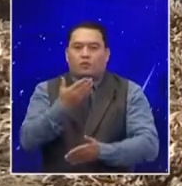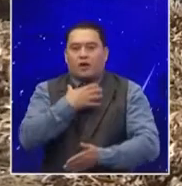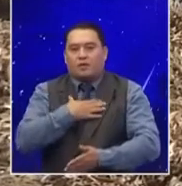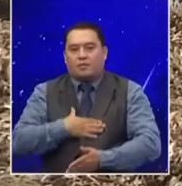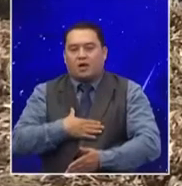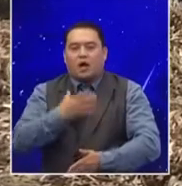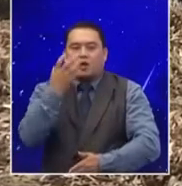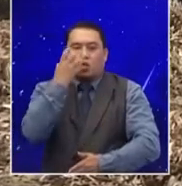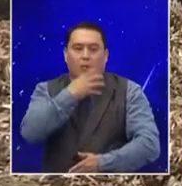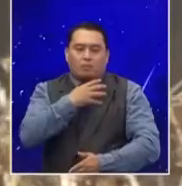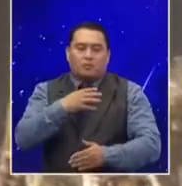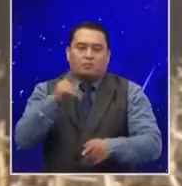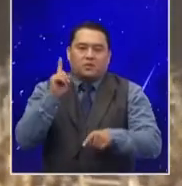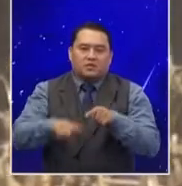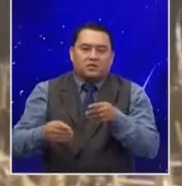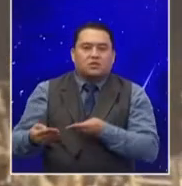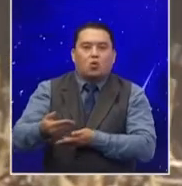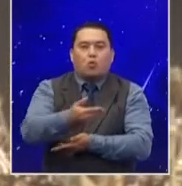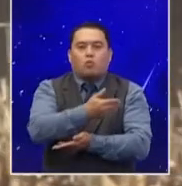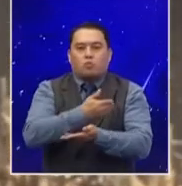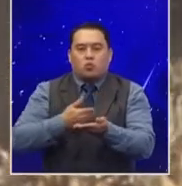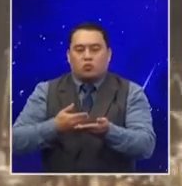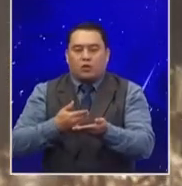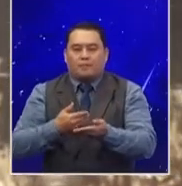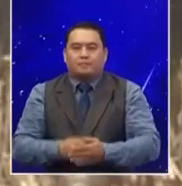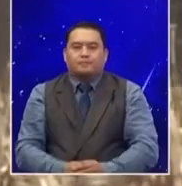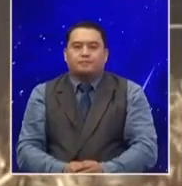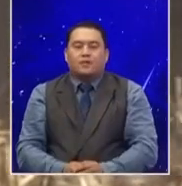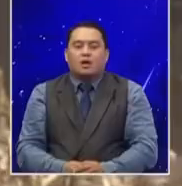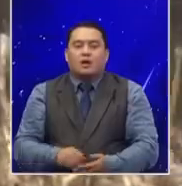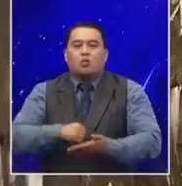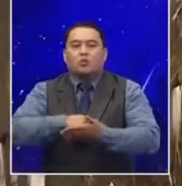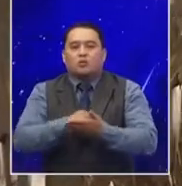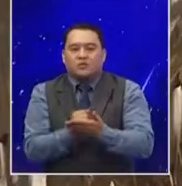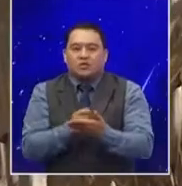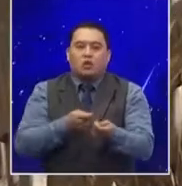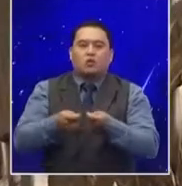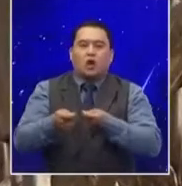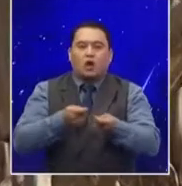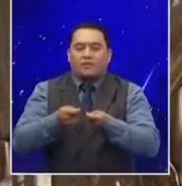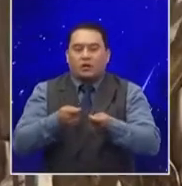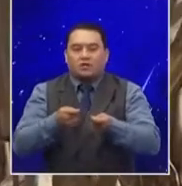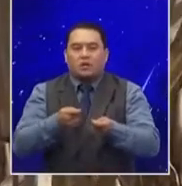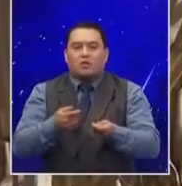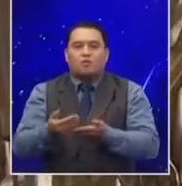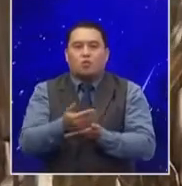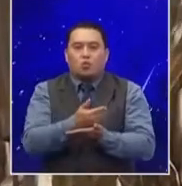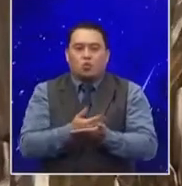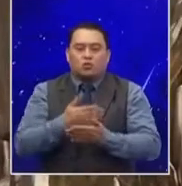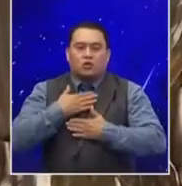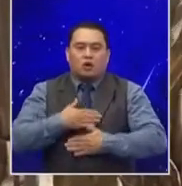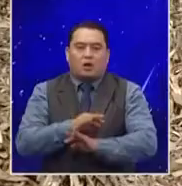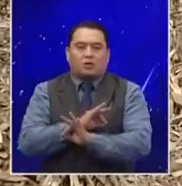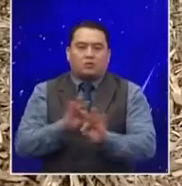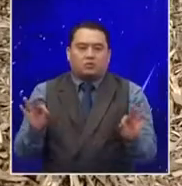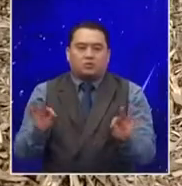это прекрасная пора для быстрой и слаженной уборочной кампании. Как утверждает руководитель хозяйства, урожай в этом году